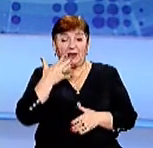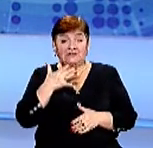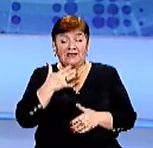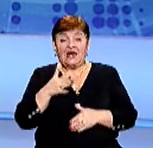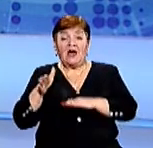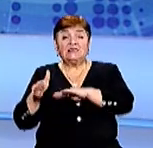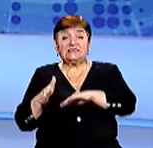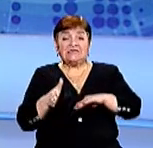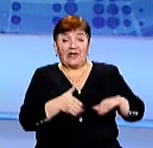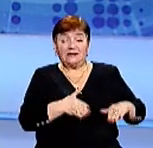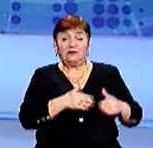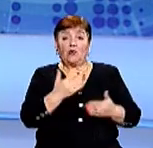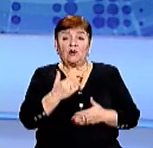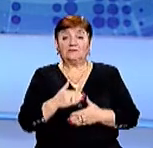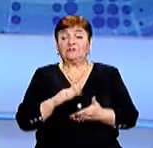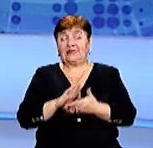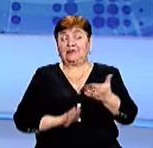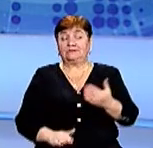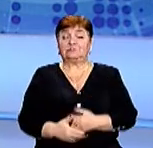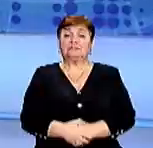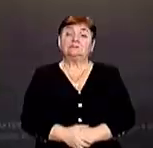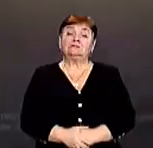його з маршруту. Більше в сюжеті Ірини Олах.